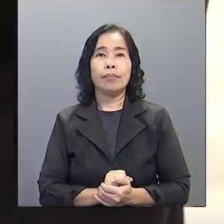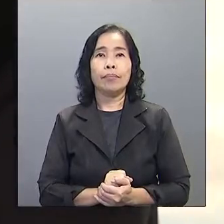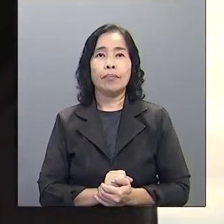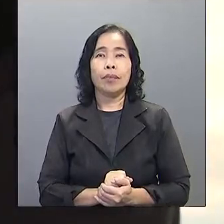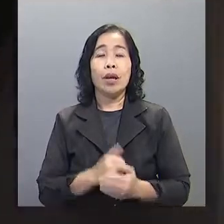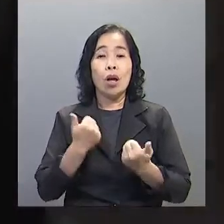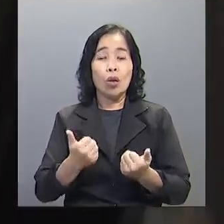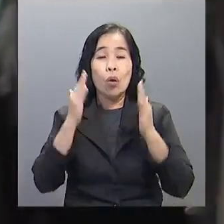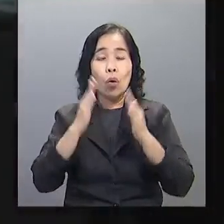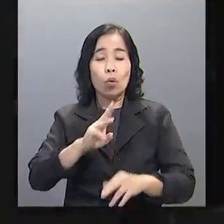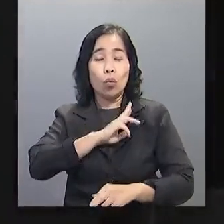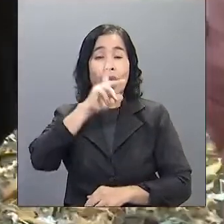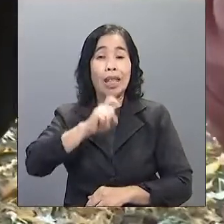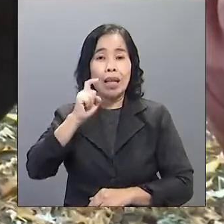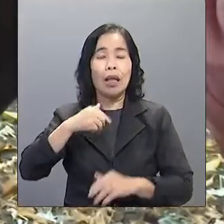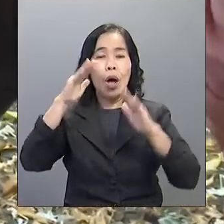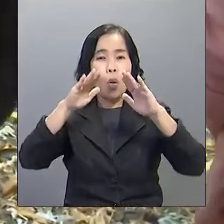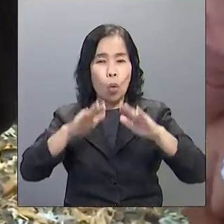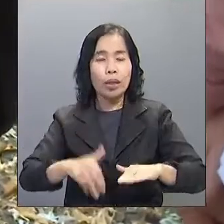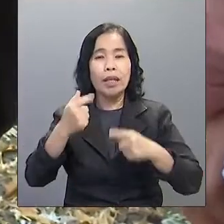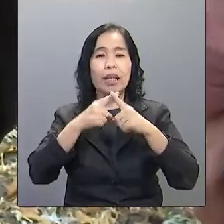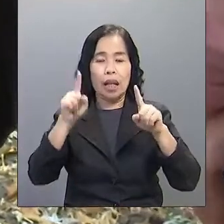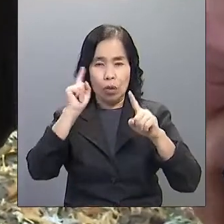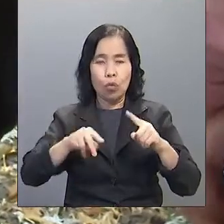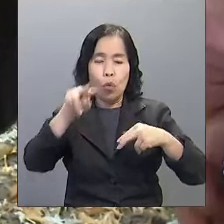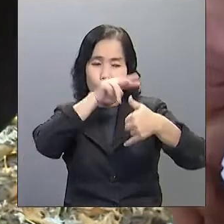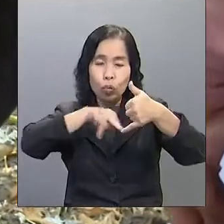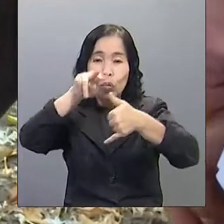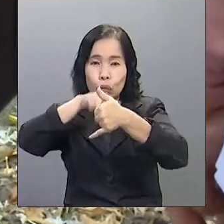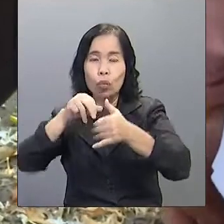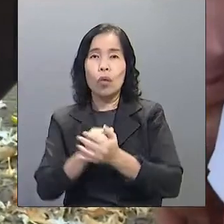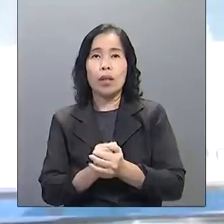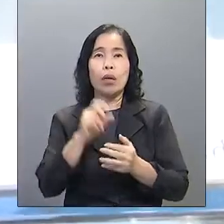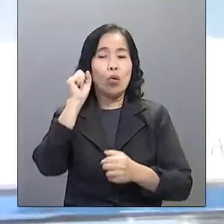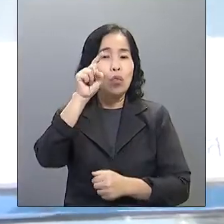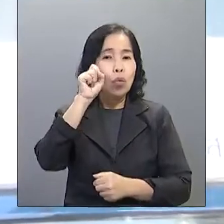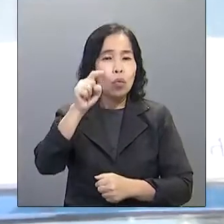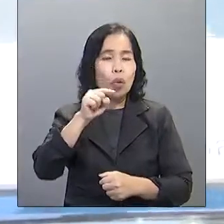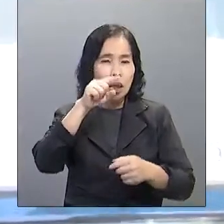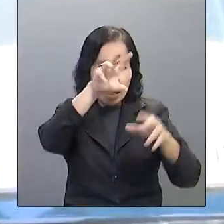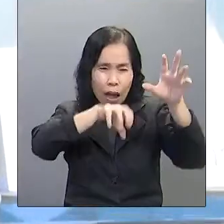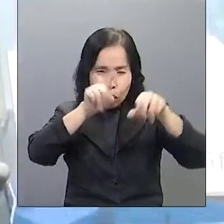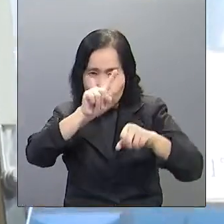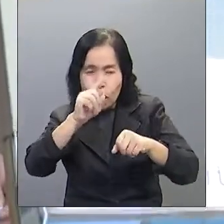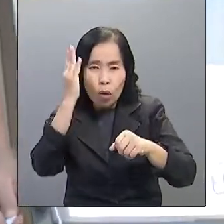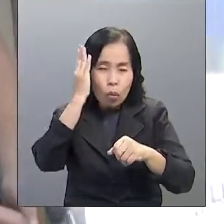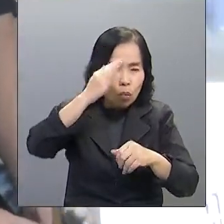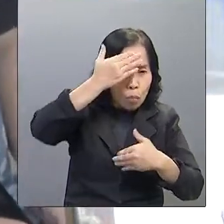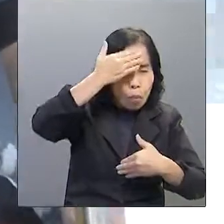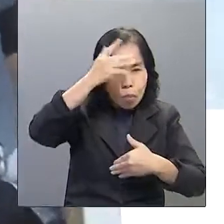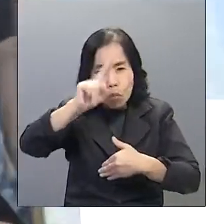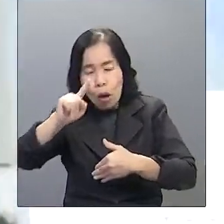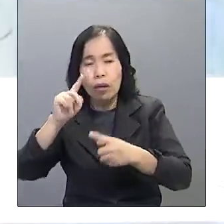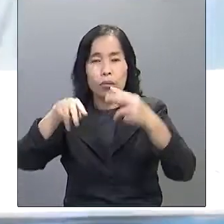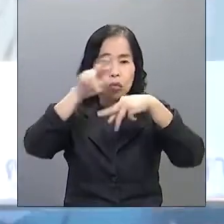แม้ว่าจะลดลงแต่ยังคงต้องเฝ้าระวังอย่างใกล้ชิดโดยเฉพาะการเร่งค้นหาผู้ป่วยให้เจอและนำเข้าสู่ก